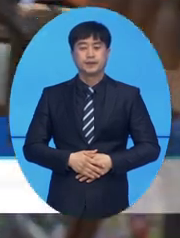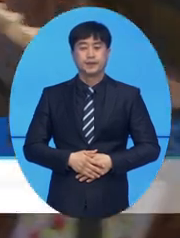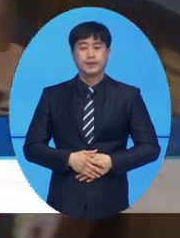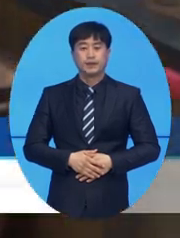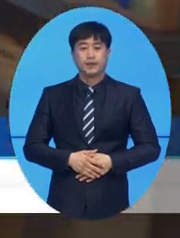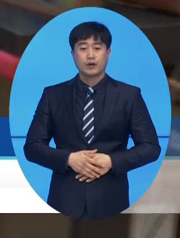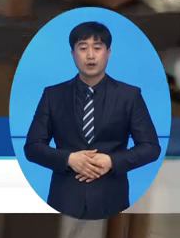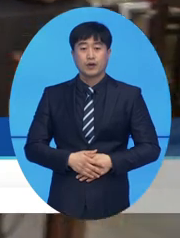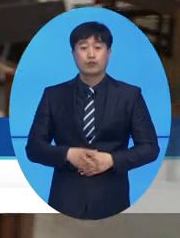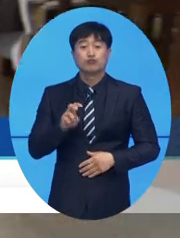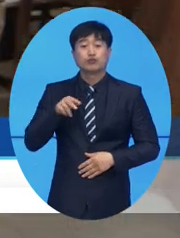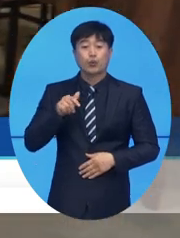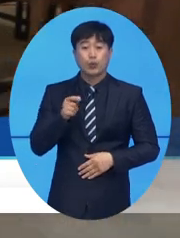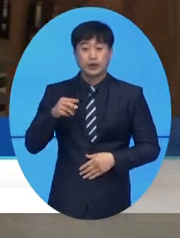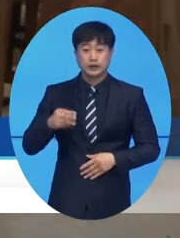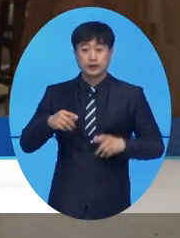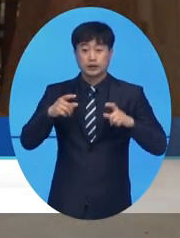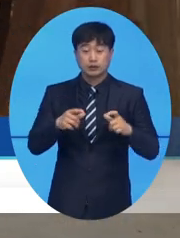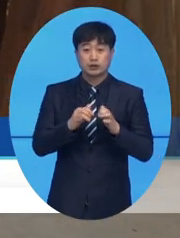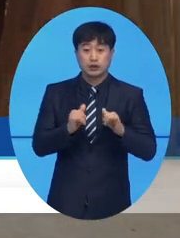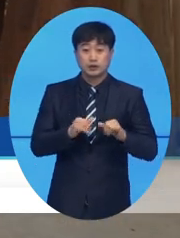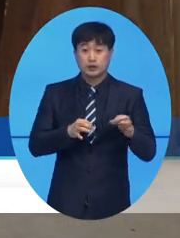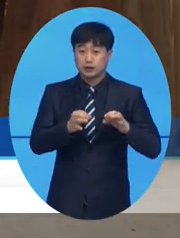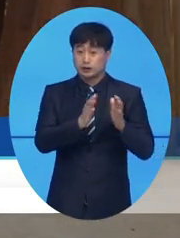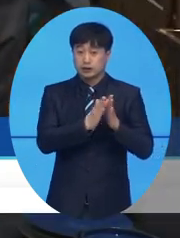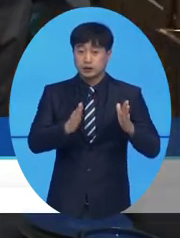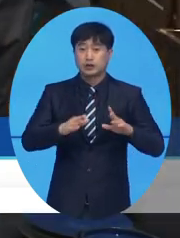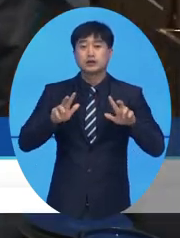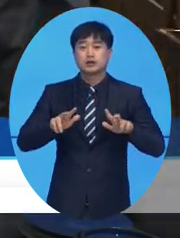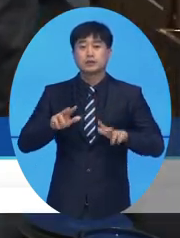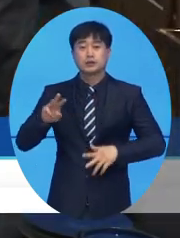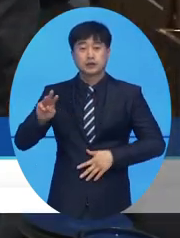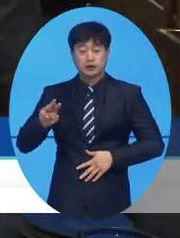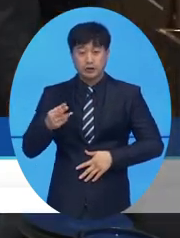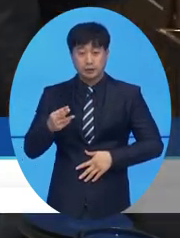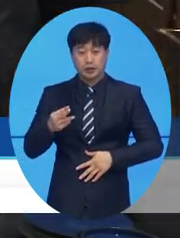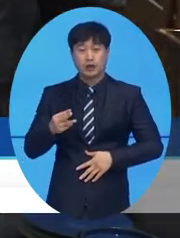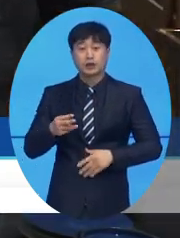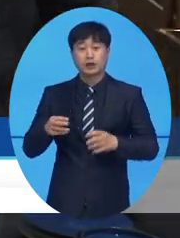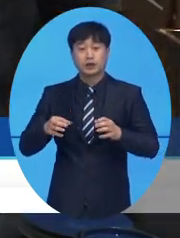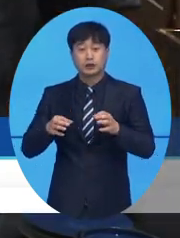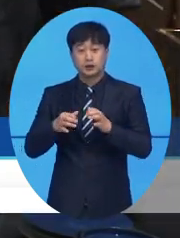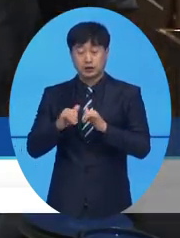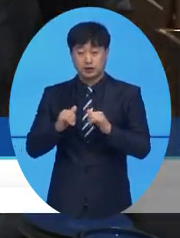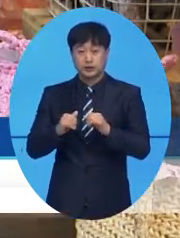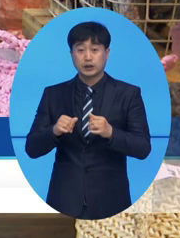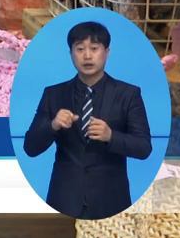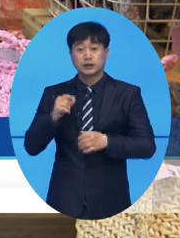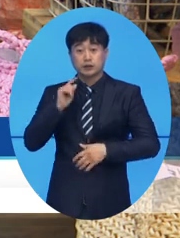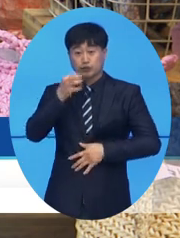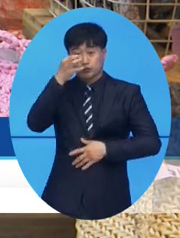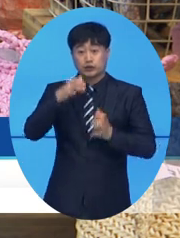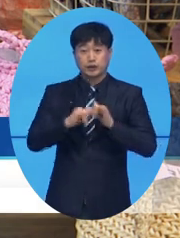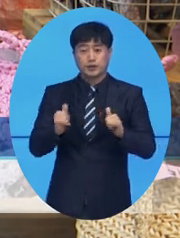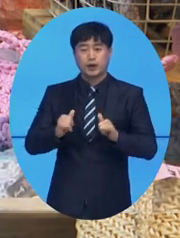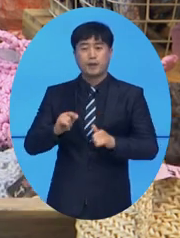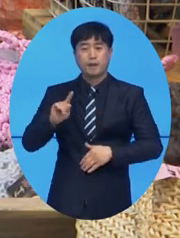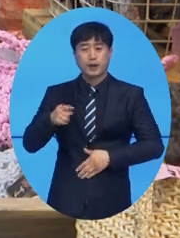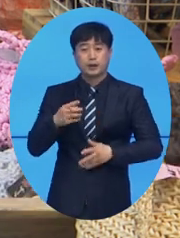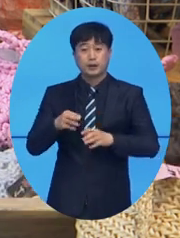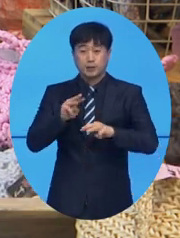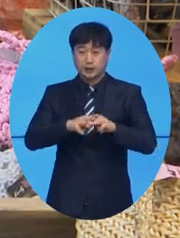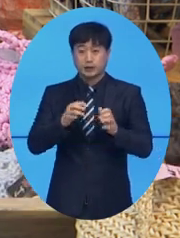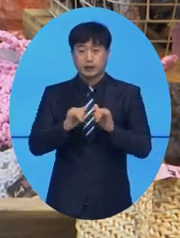문오리 지역 주민들이 20여 개 점포를 시작해 현재는 300여 팀의 예술가와 100여 팀의 농부들이 직접 생산품을 판매하는